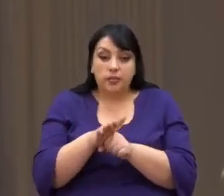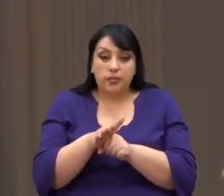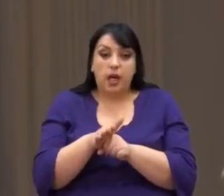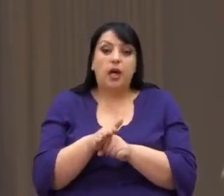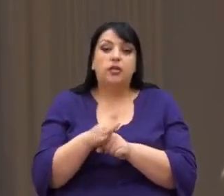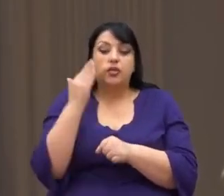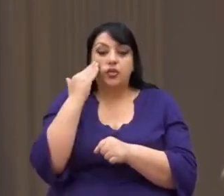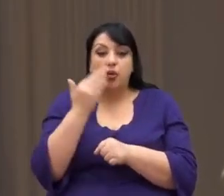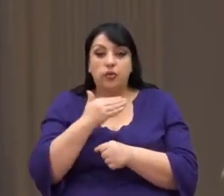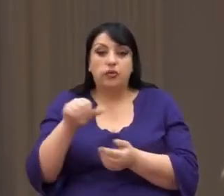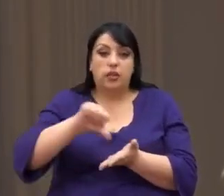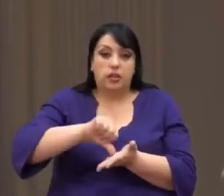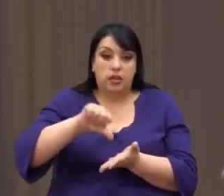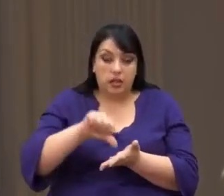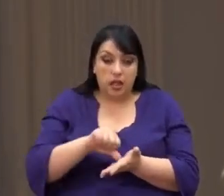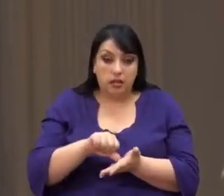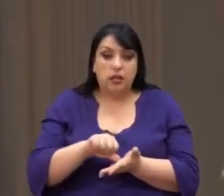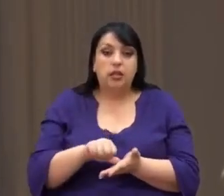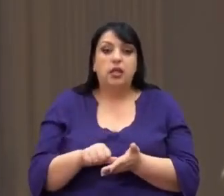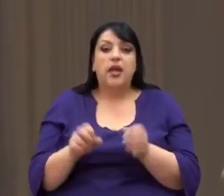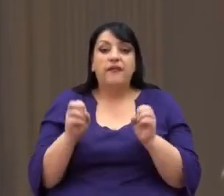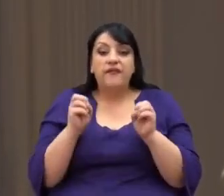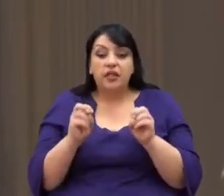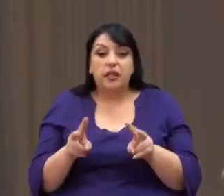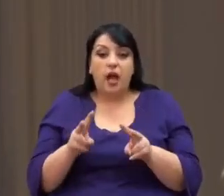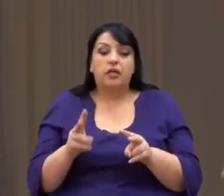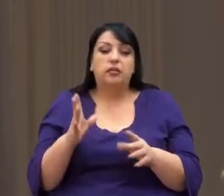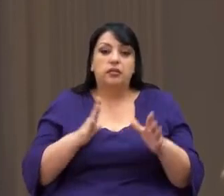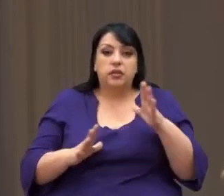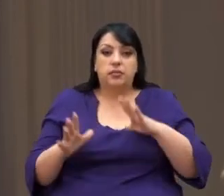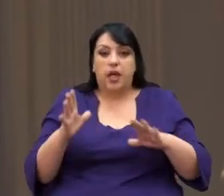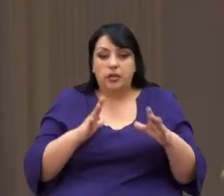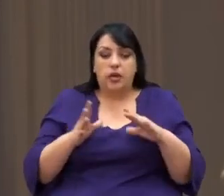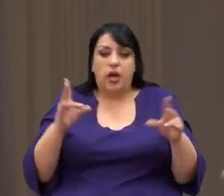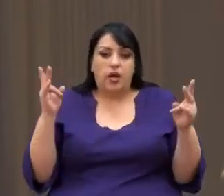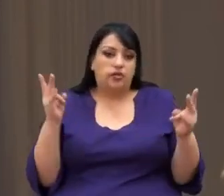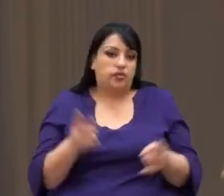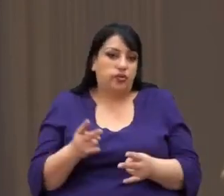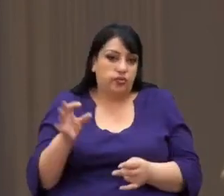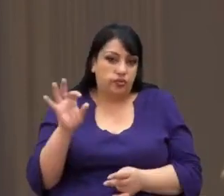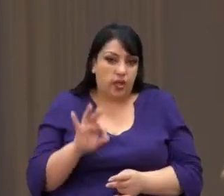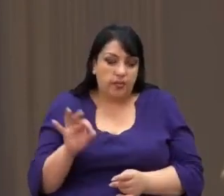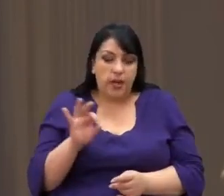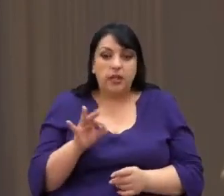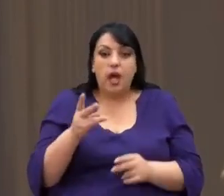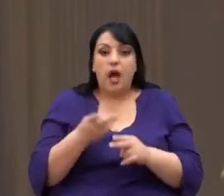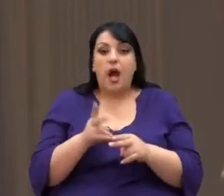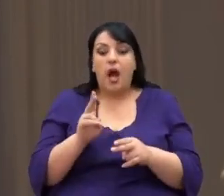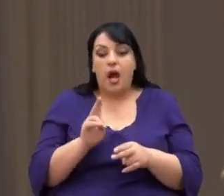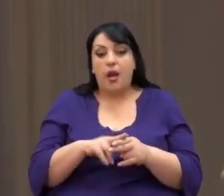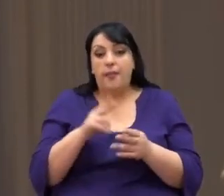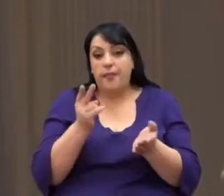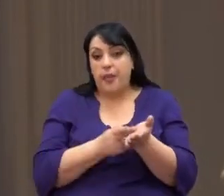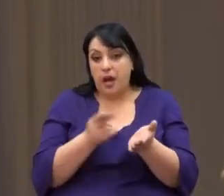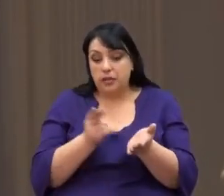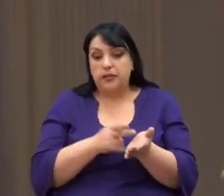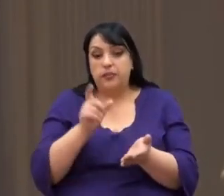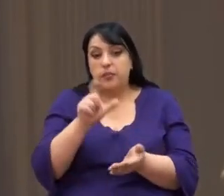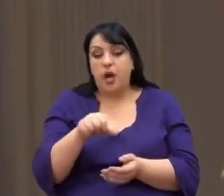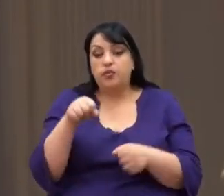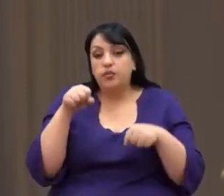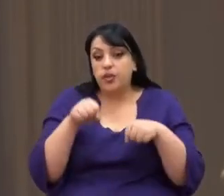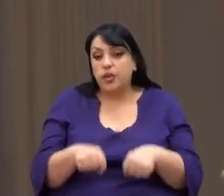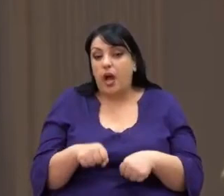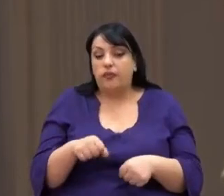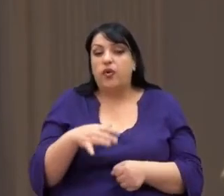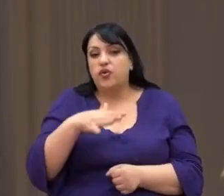ժողովրդի գոյութենական վտանգներին դիմակայելու անհրաժեշտությունից, այն փաստը, որ մարդու իրավունքների զանգվածային